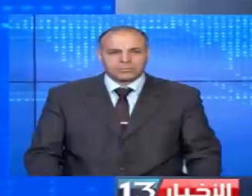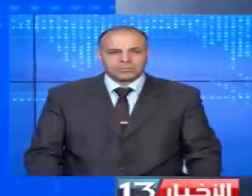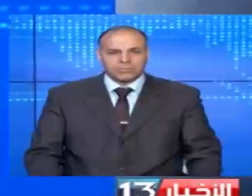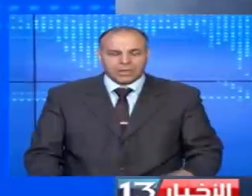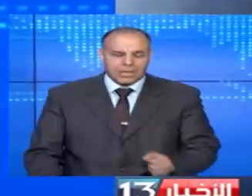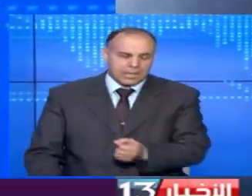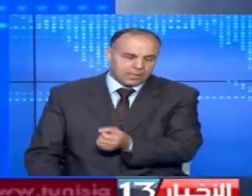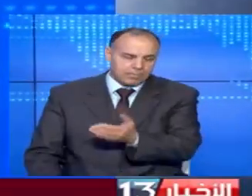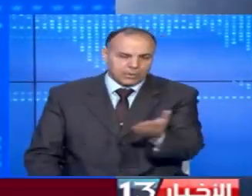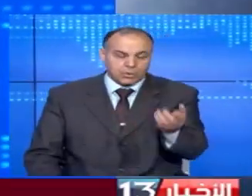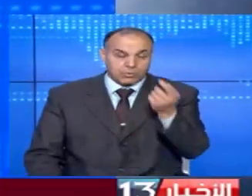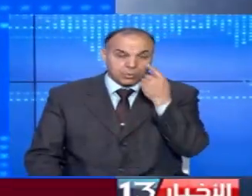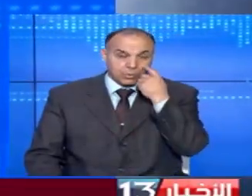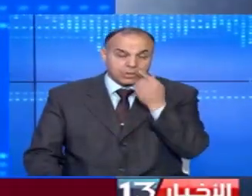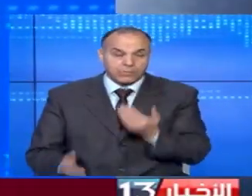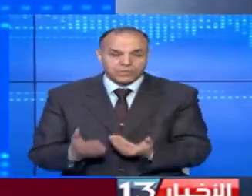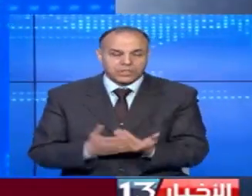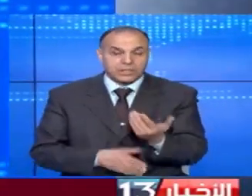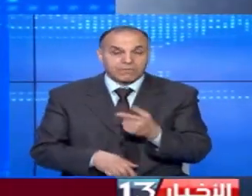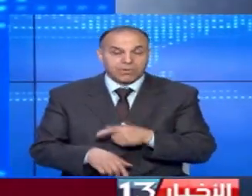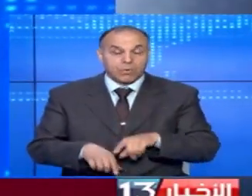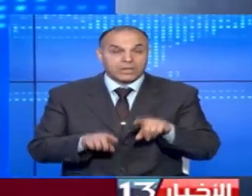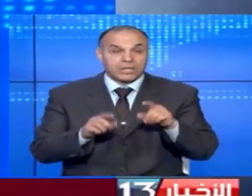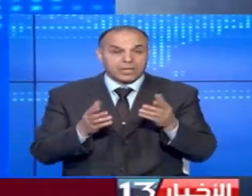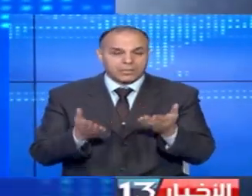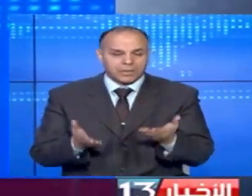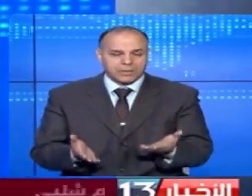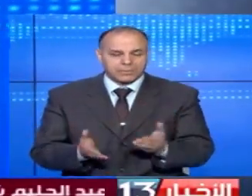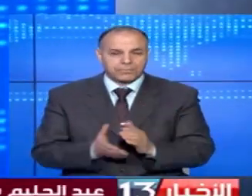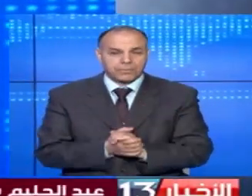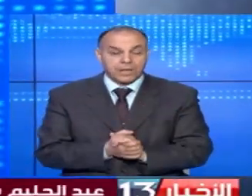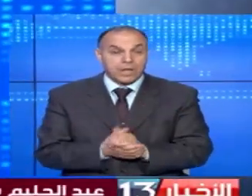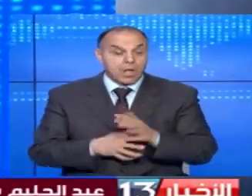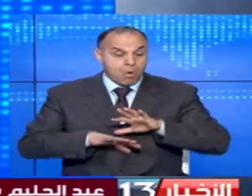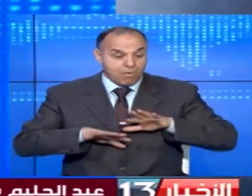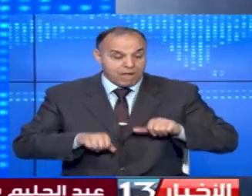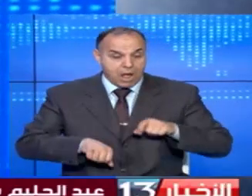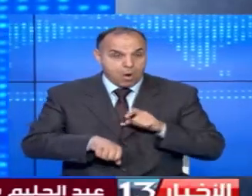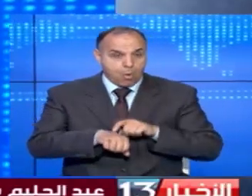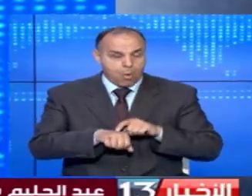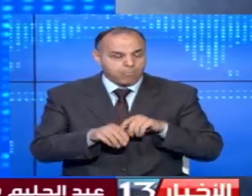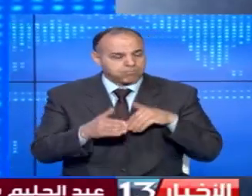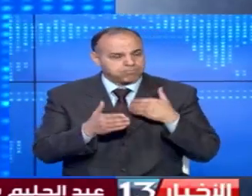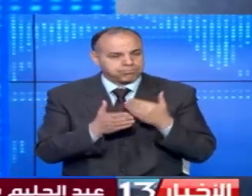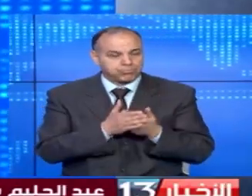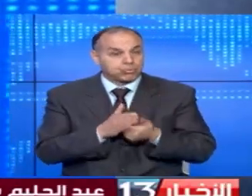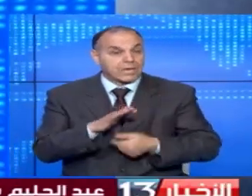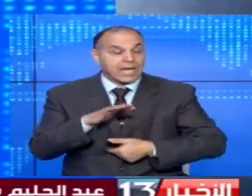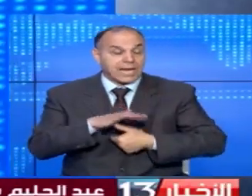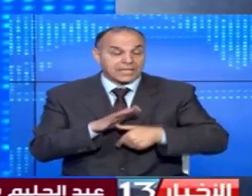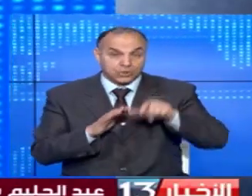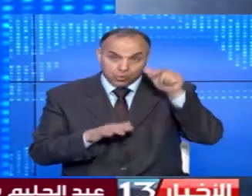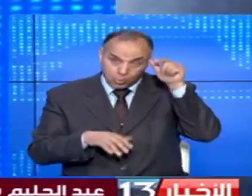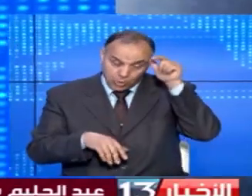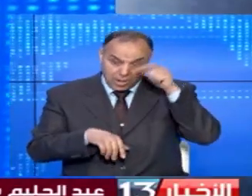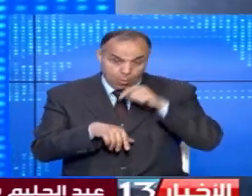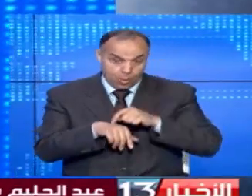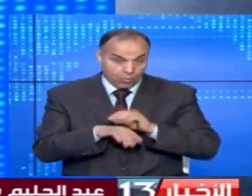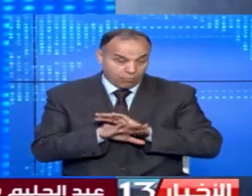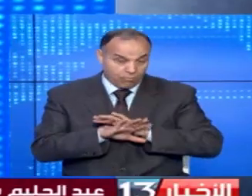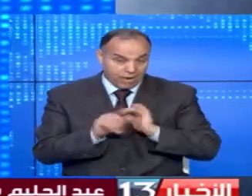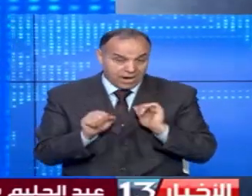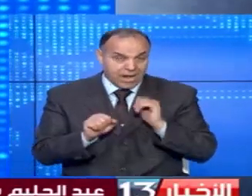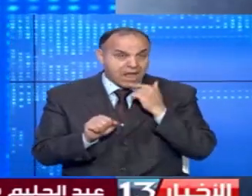اهلا بكم مشاهدينا من جديد تنتهي اليوم المهله التي اقرها رئيس الجمهوريه قيس سعيد